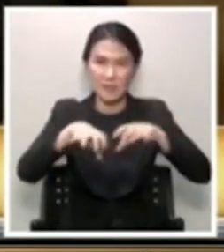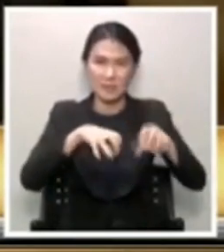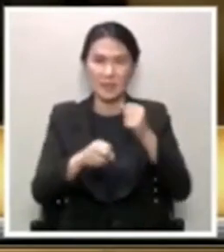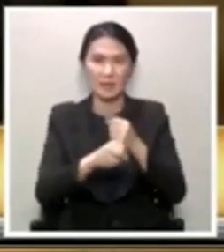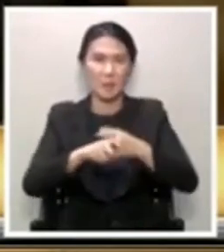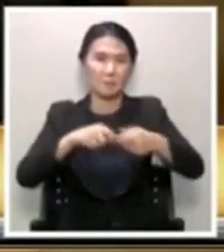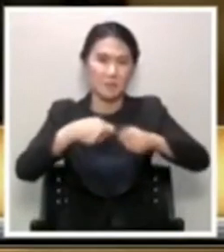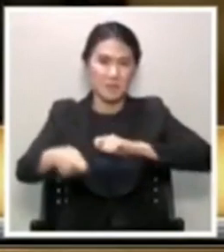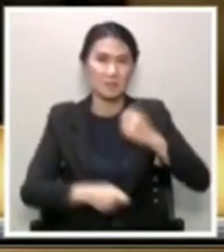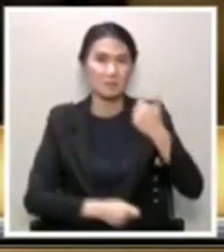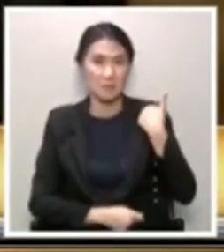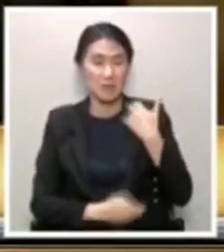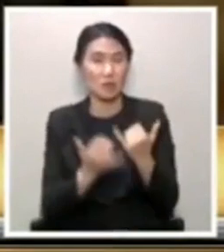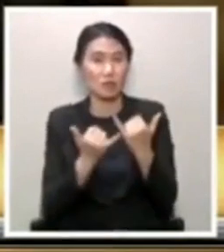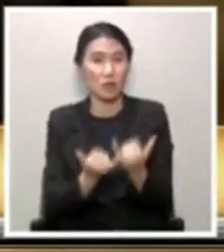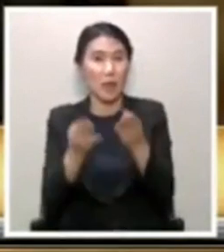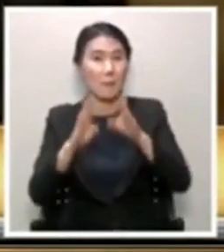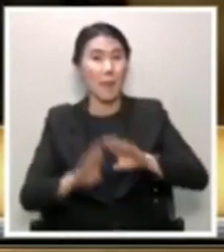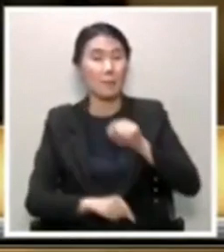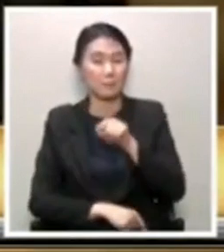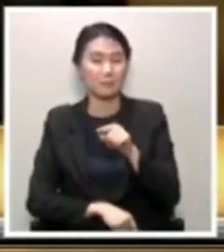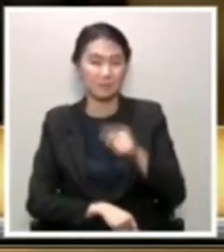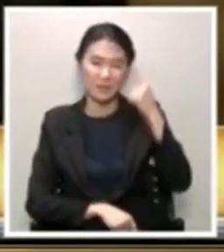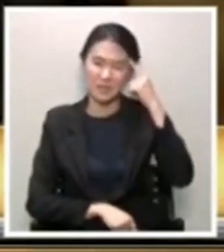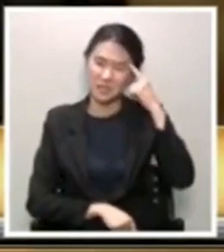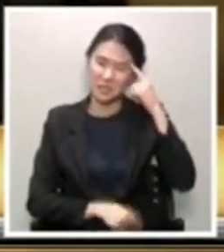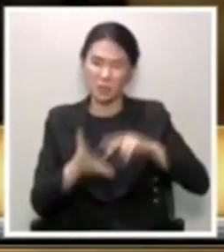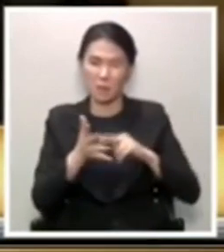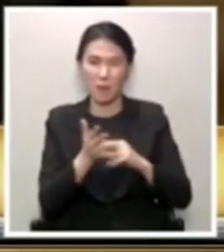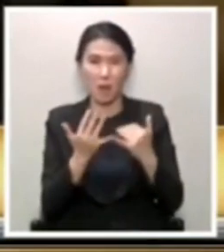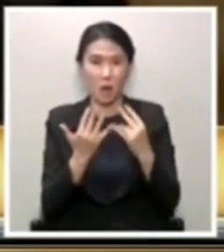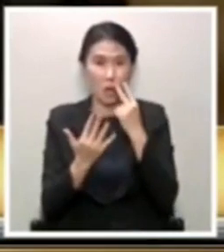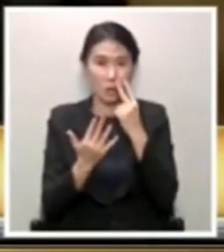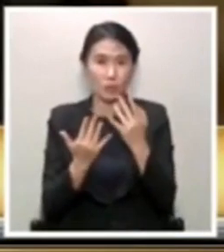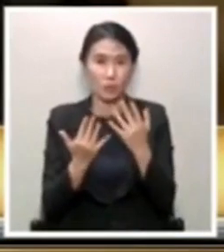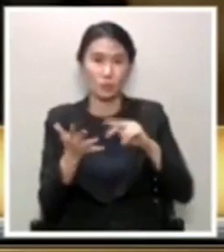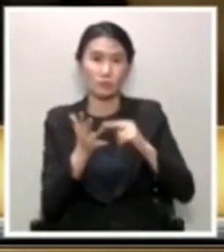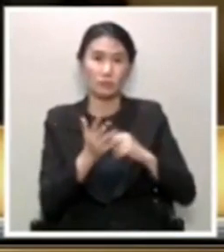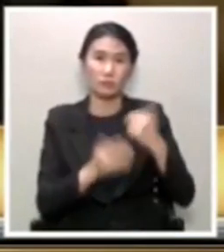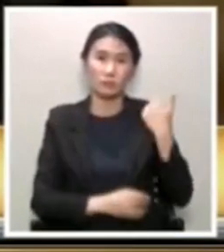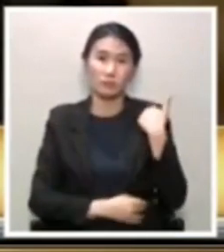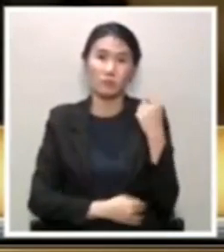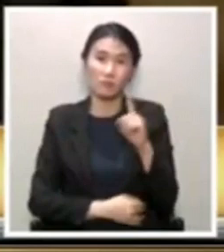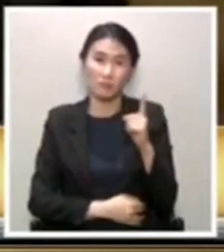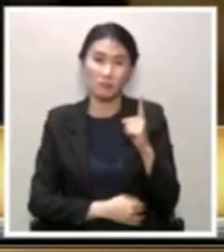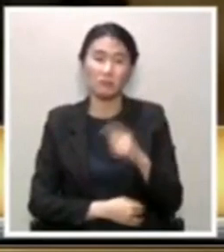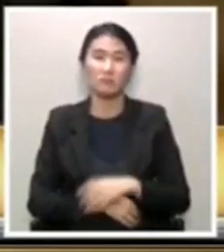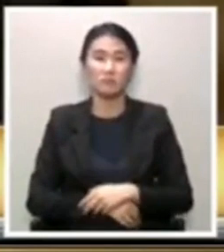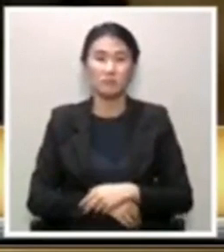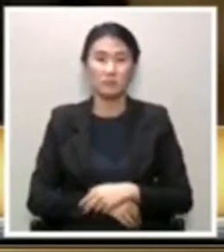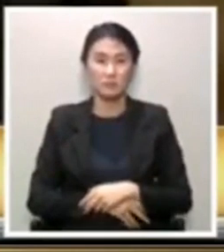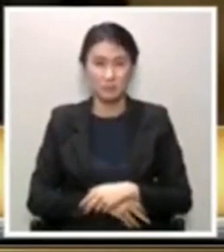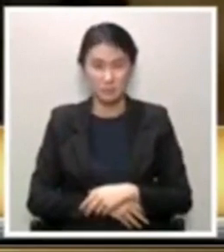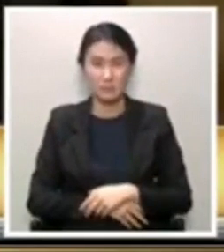งฉบับซึ่งสภาพการแบบนี้เป็นสภาพการที่ไม่พึงประสงค์ในระบบรัฐธรรมนูญนะครับมันกลายเป็นว่